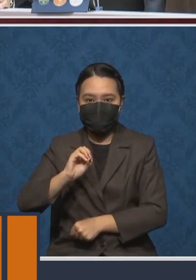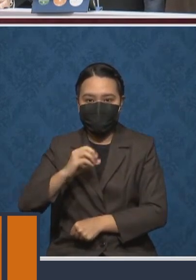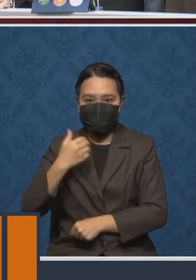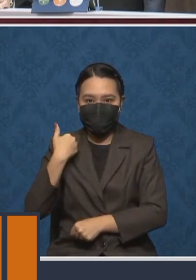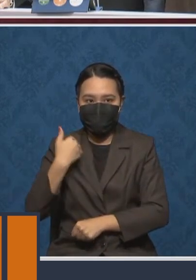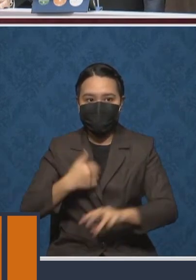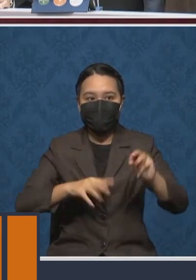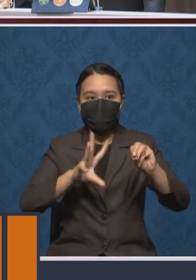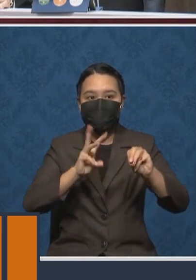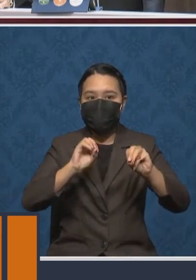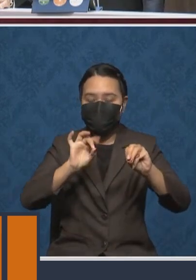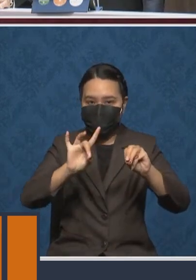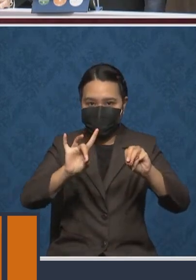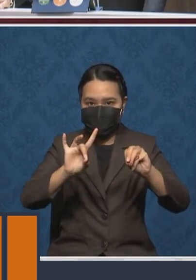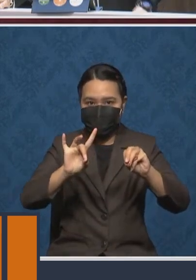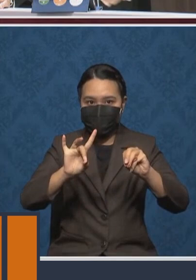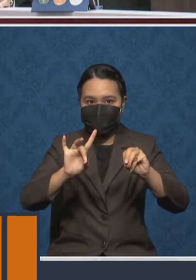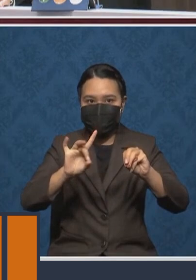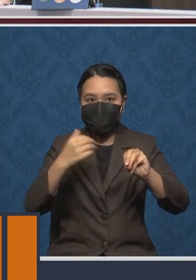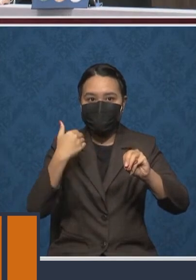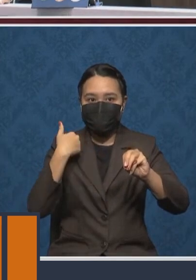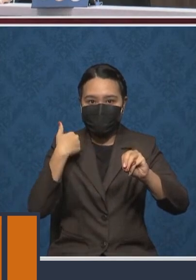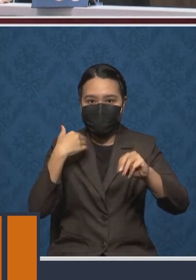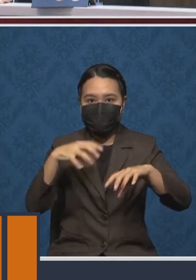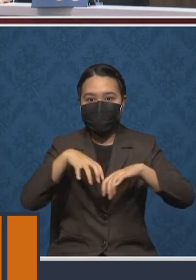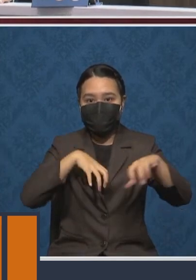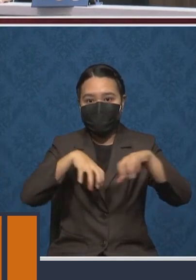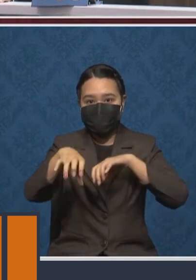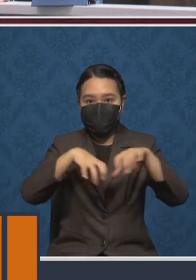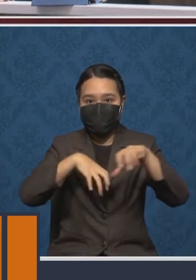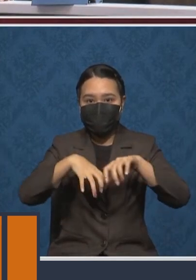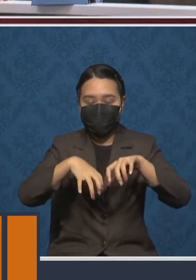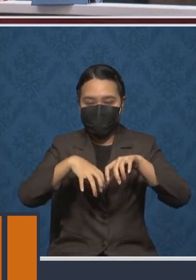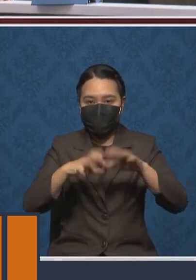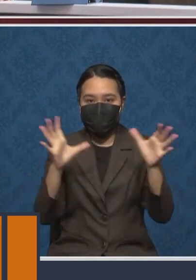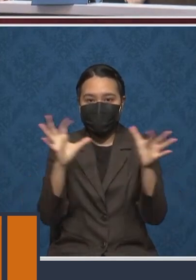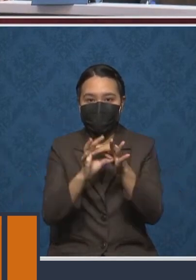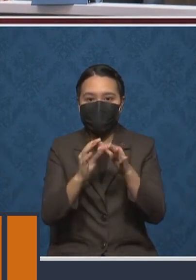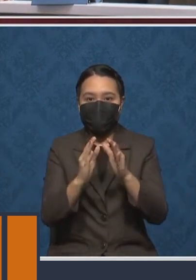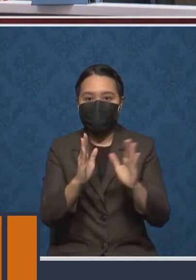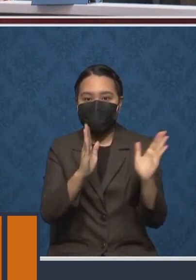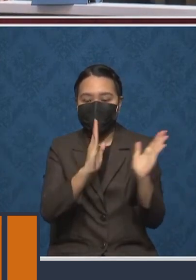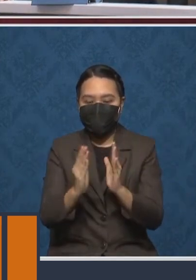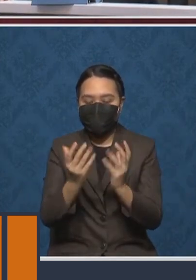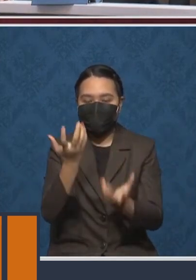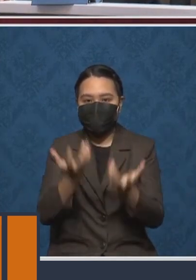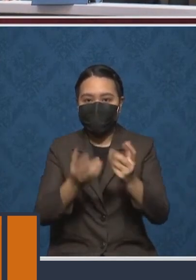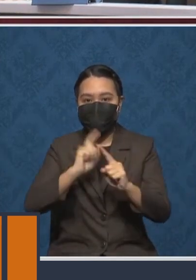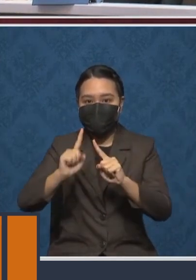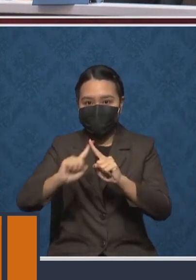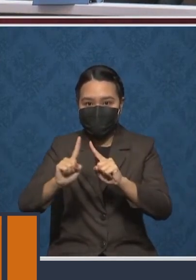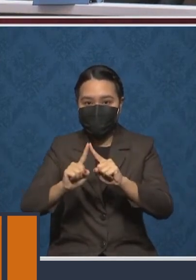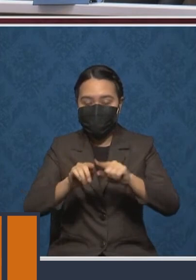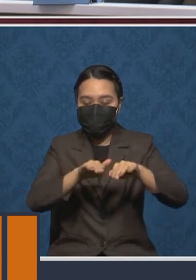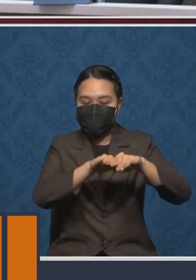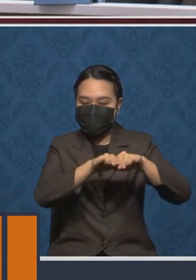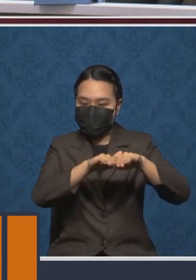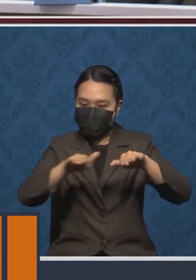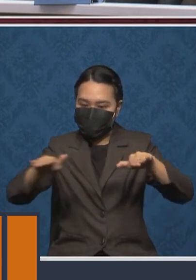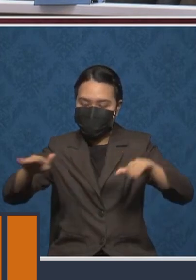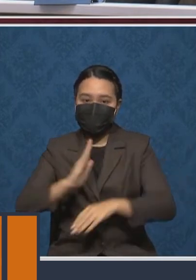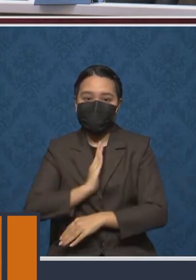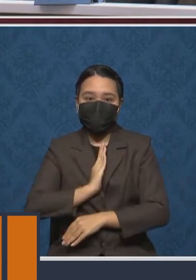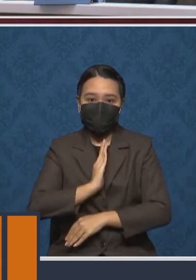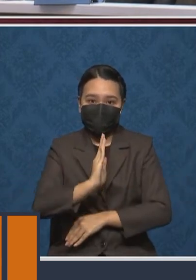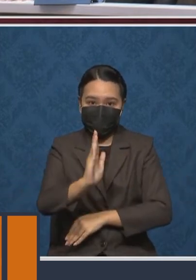หารในกระบวนการยุติธรรมทุกด้านให้มีประสิทธิภาพครับท่านประธานขอสไลด์ต่อไปครับให้เป็นธรรมและ